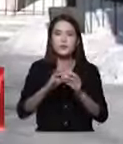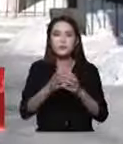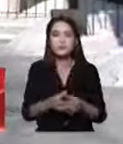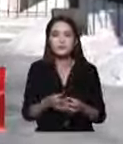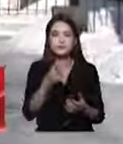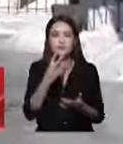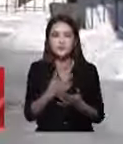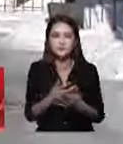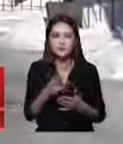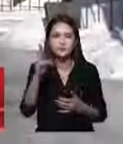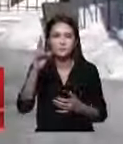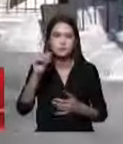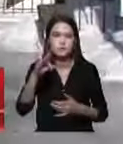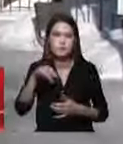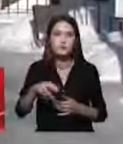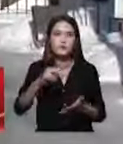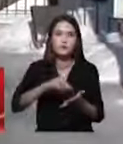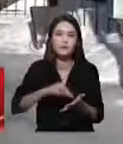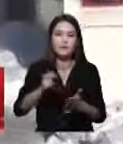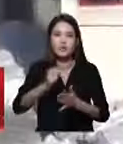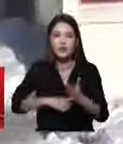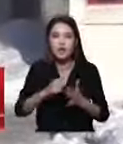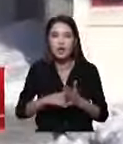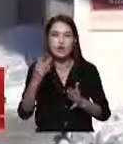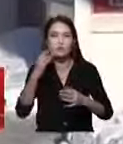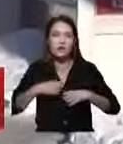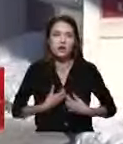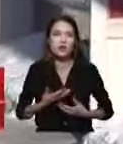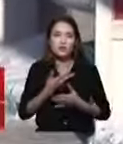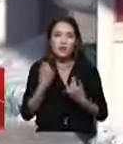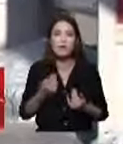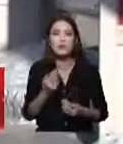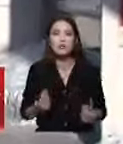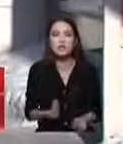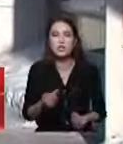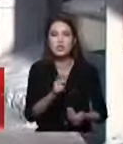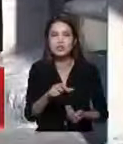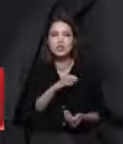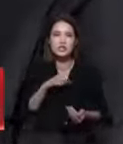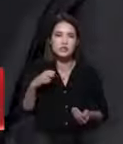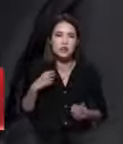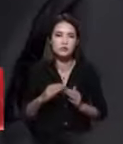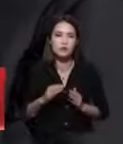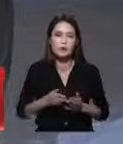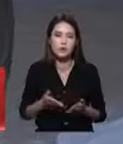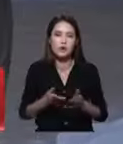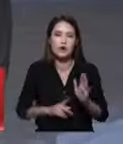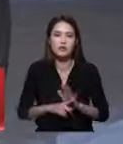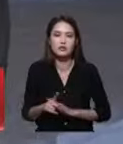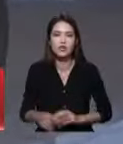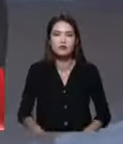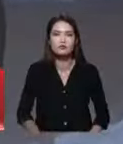Например, курс валют. Одних казахстанцев этот факт сильно расстроил, другие стали чаще печь самостоятельно. Заметно подорожали. Но